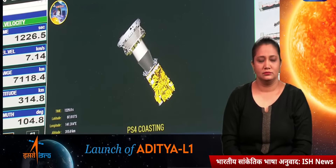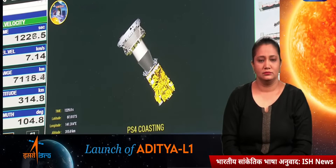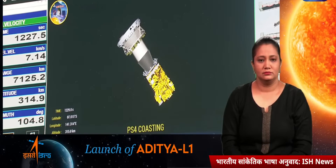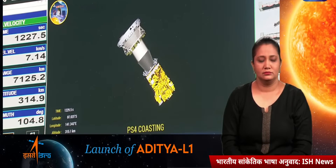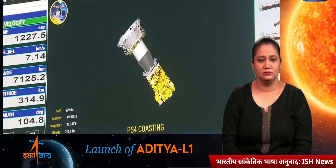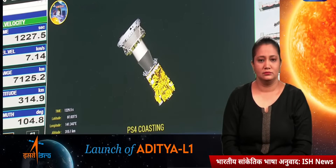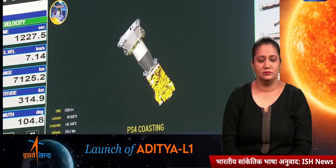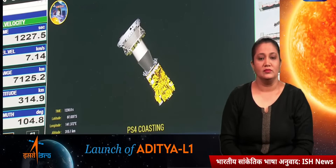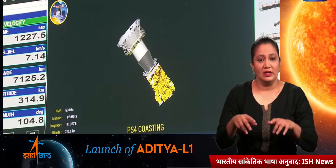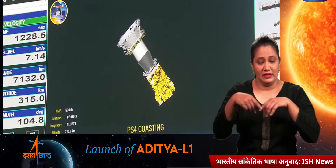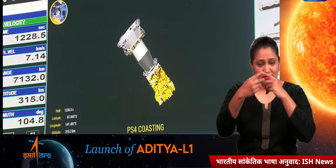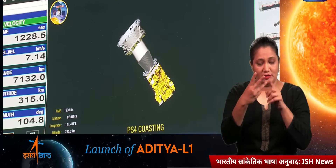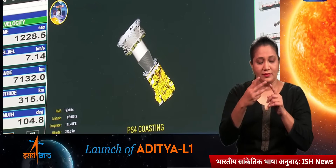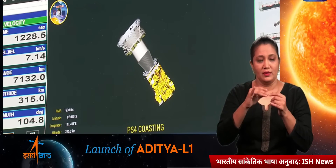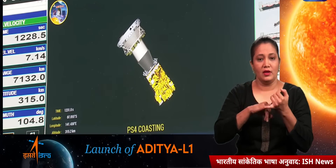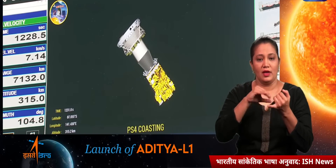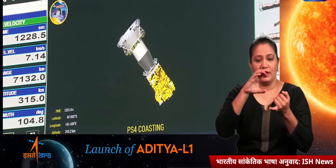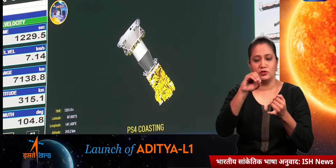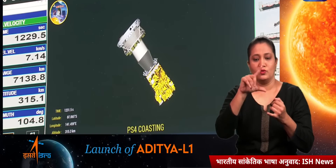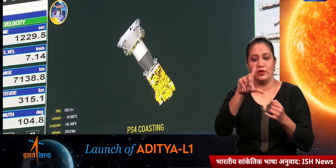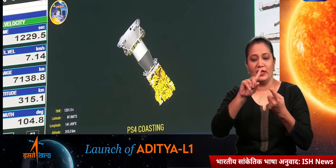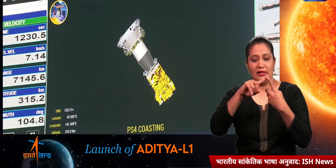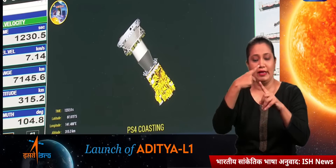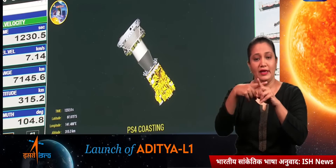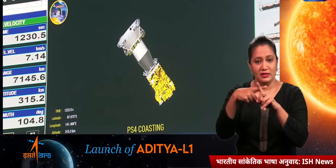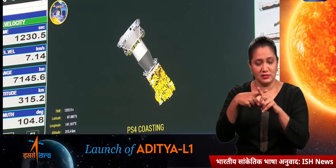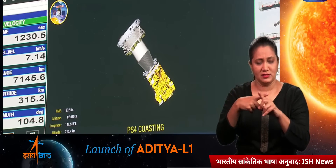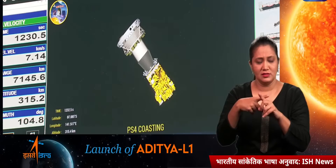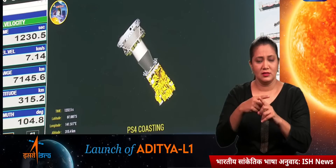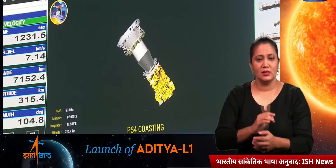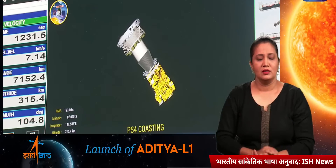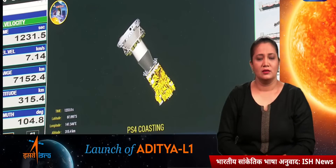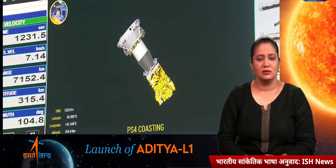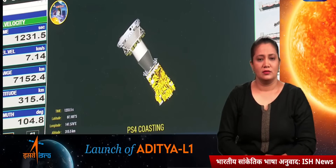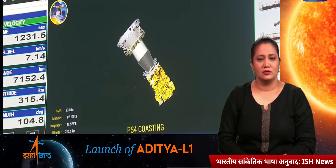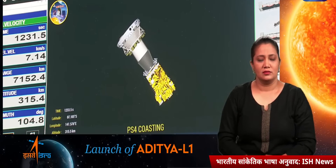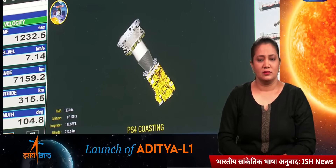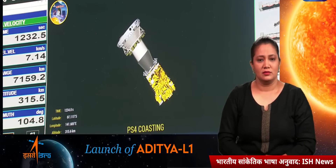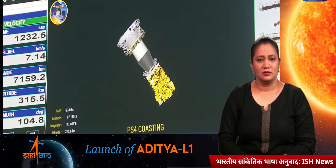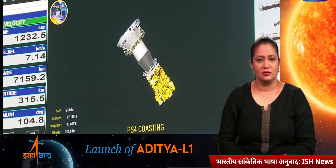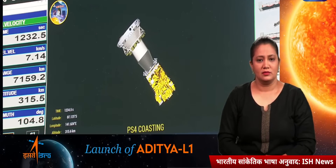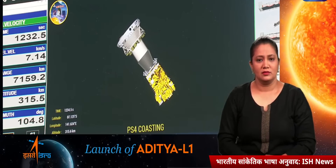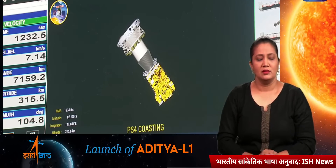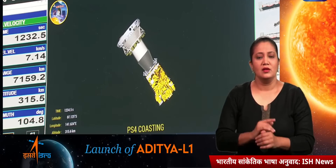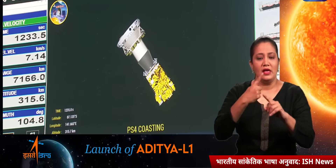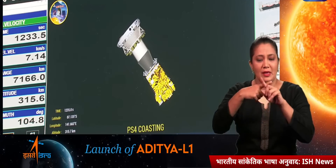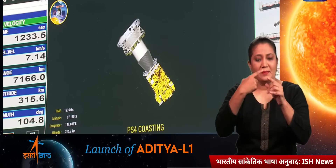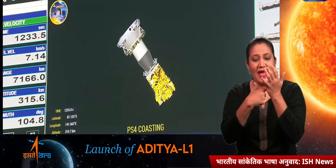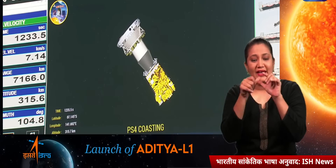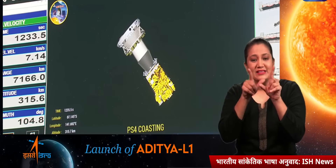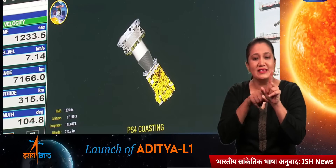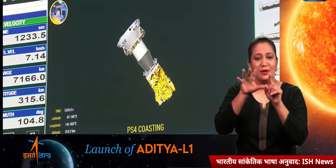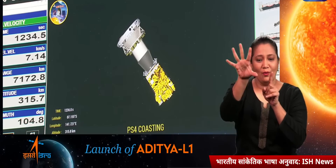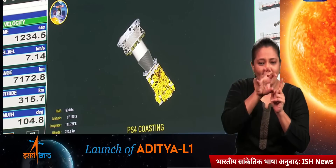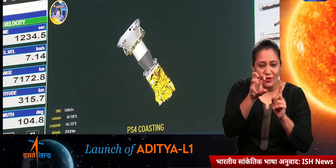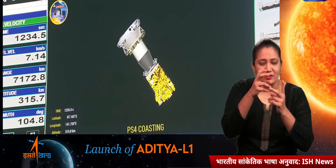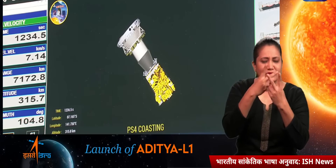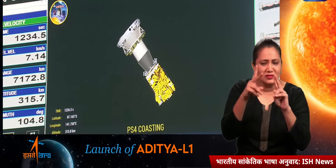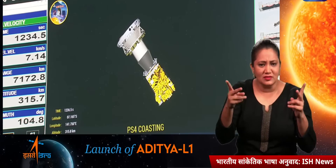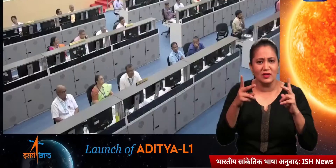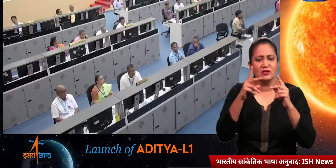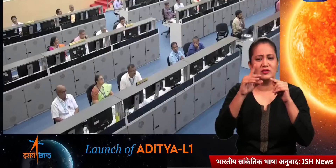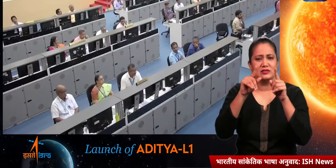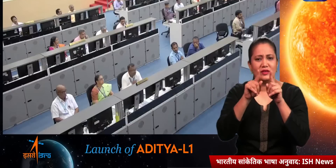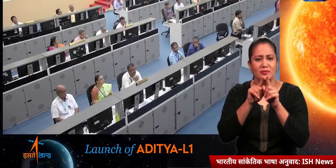इसी क्रम में अगला है SOLEX सोलर लो एनर्जी एक्सरे स्पेक्ट्रोमीटर, जो कि सॉफ्ट